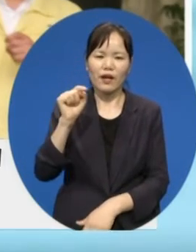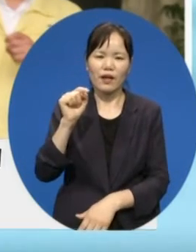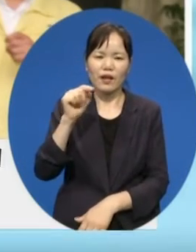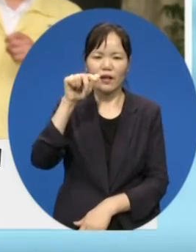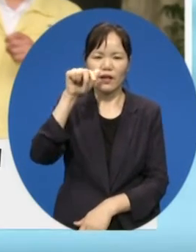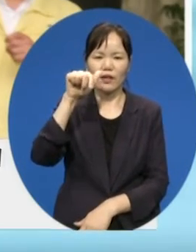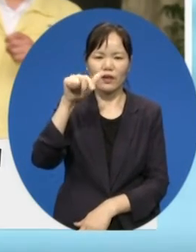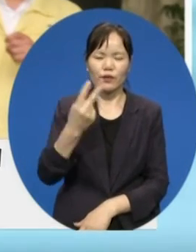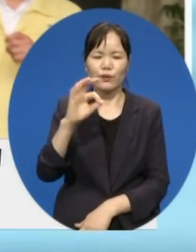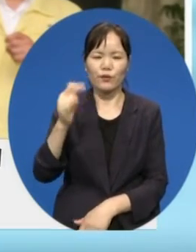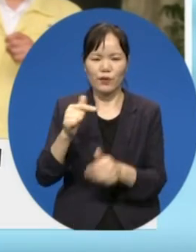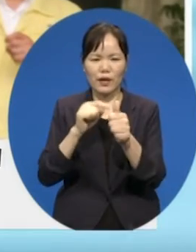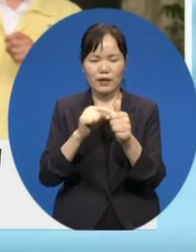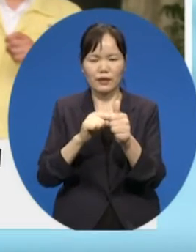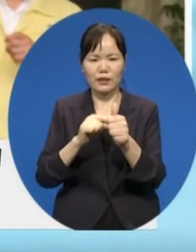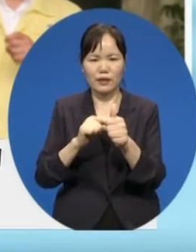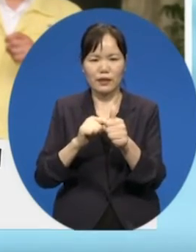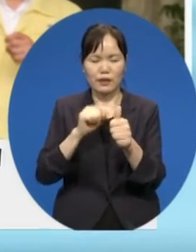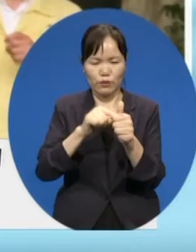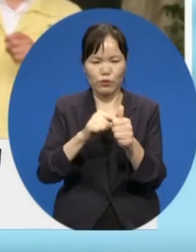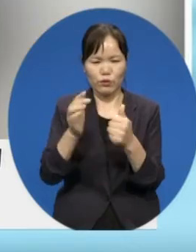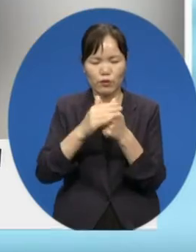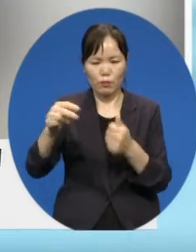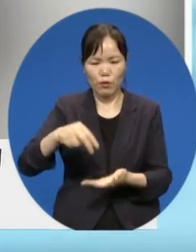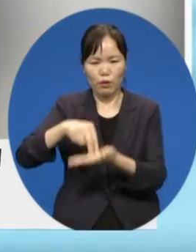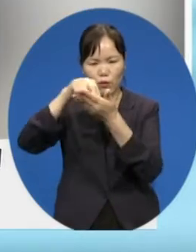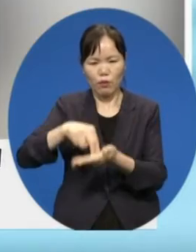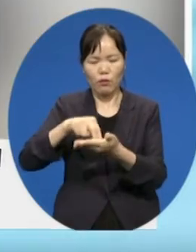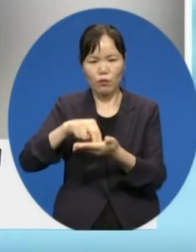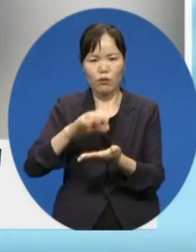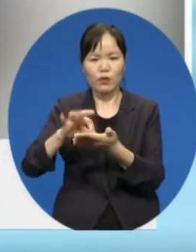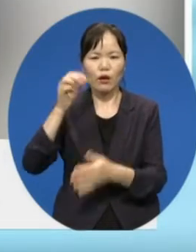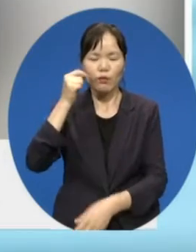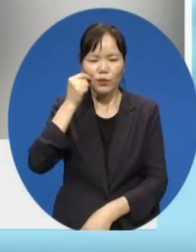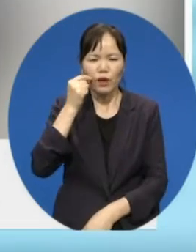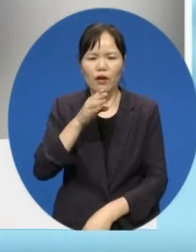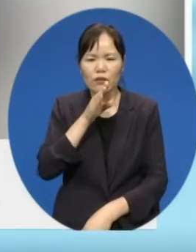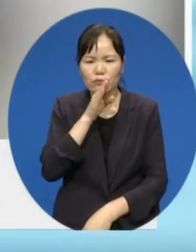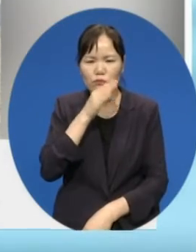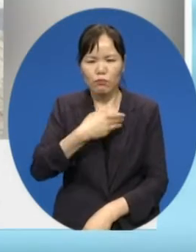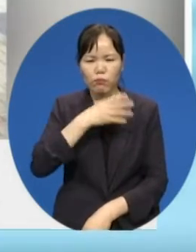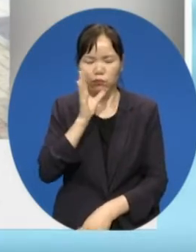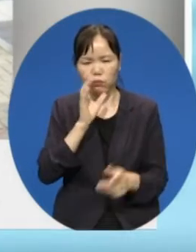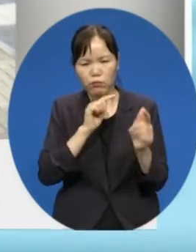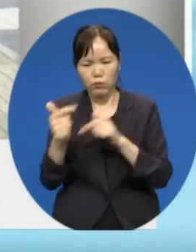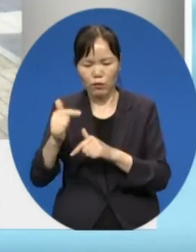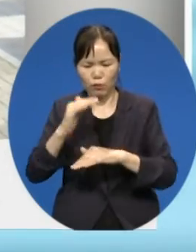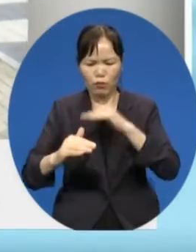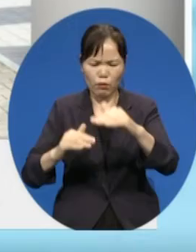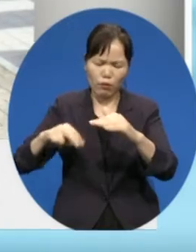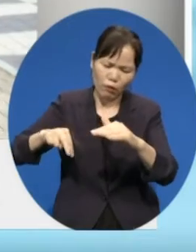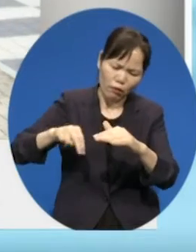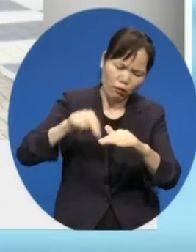복지관에 방문했는데 황교안 총리 때문에 엘리베이터가 운행을 못하게 돼가지고 정작 그 노인들이 네. 계단으로